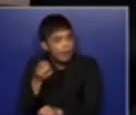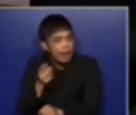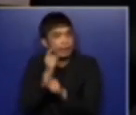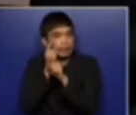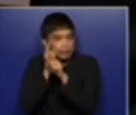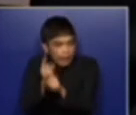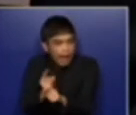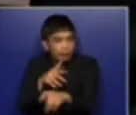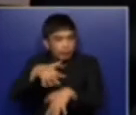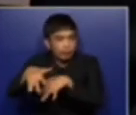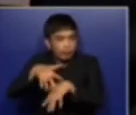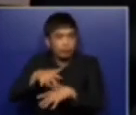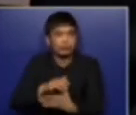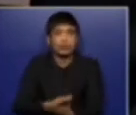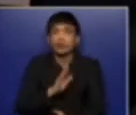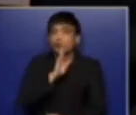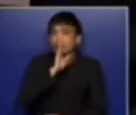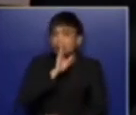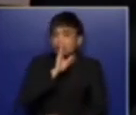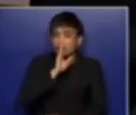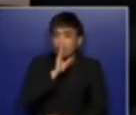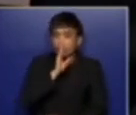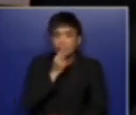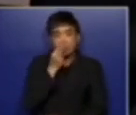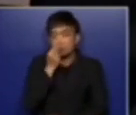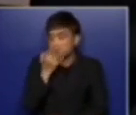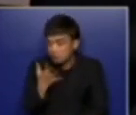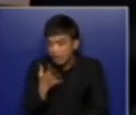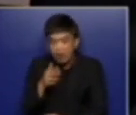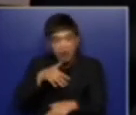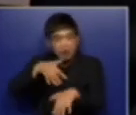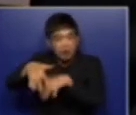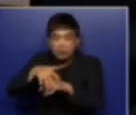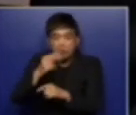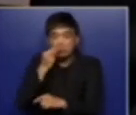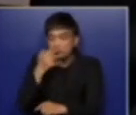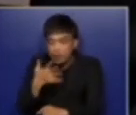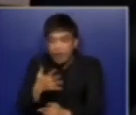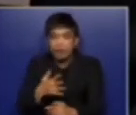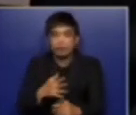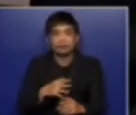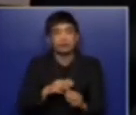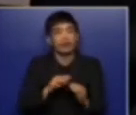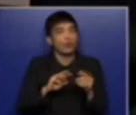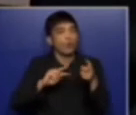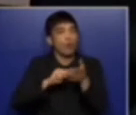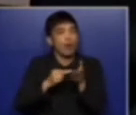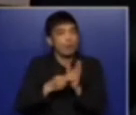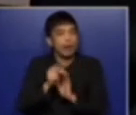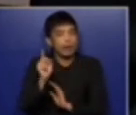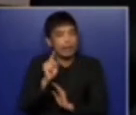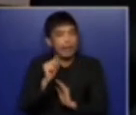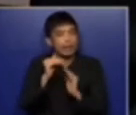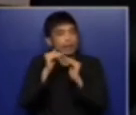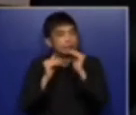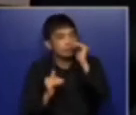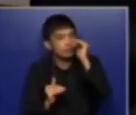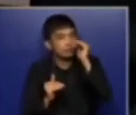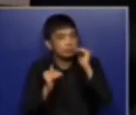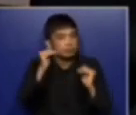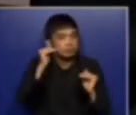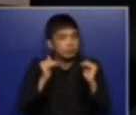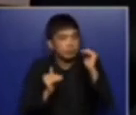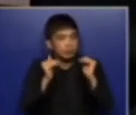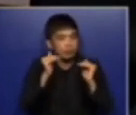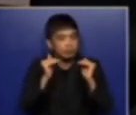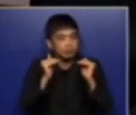ยถ้าตราบใดที่ยังไม่มองเห็นคนรากหญ้าอยู่การแบ่งชนชั้นความเหลื่อมล้ำก็จะต